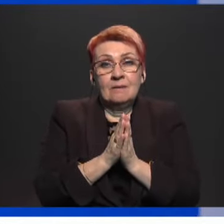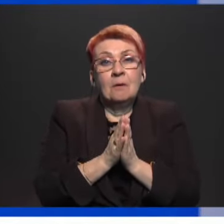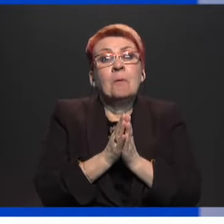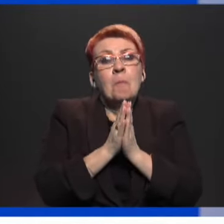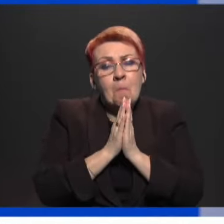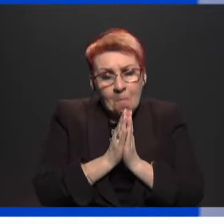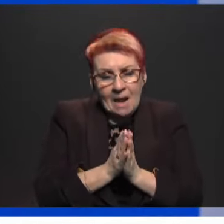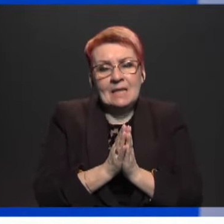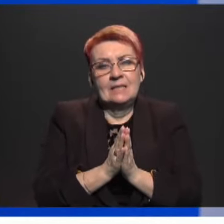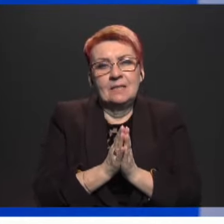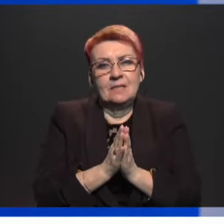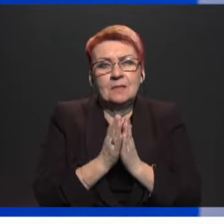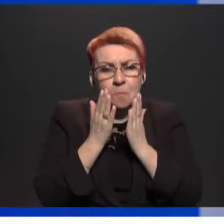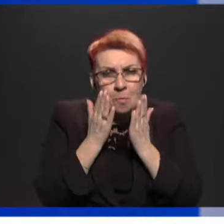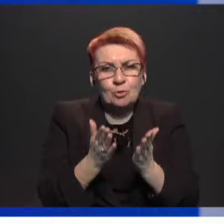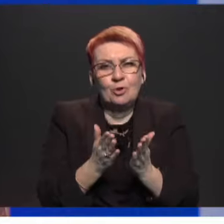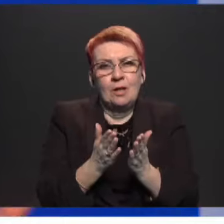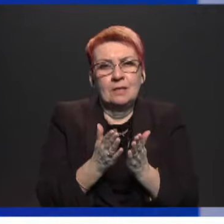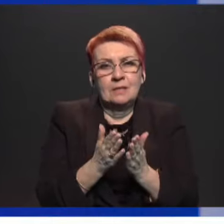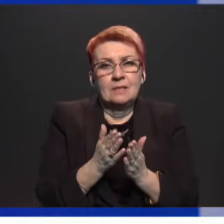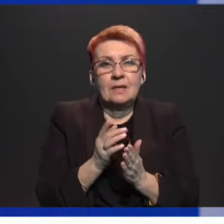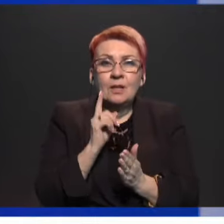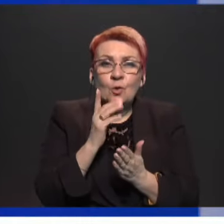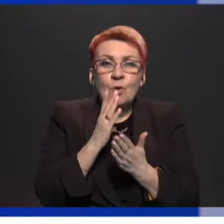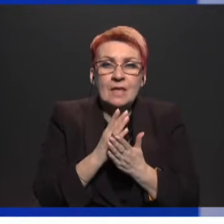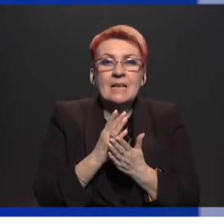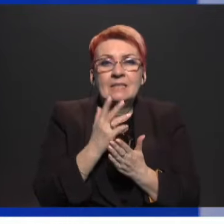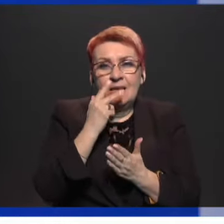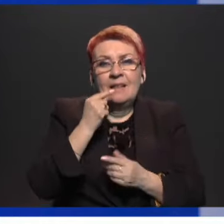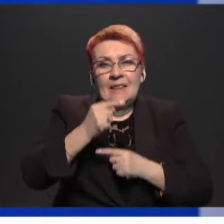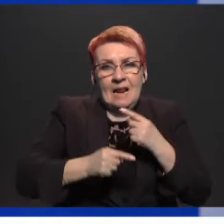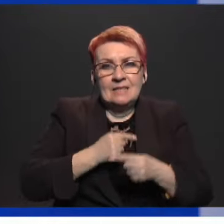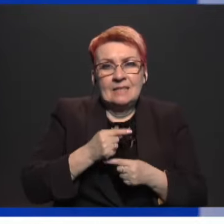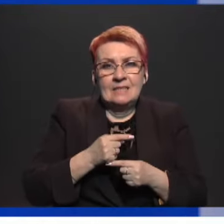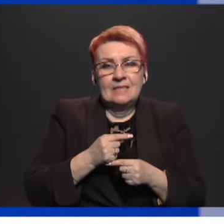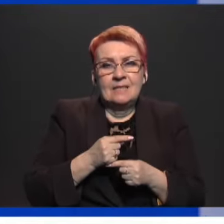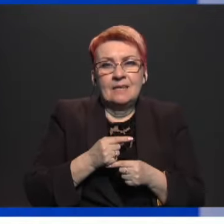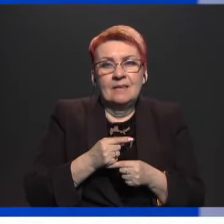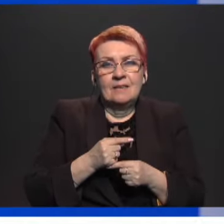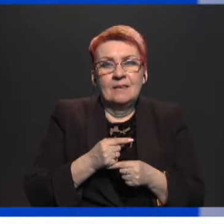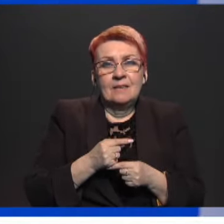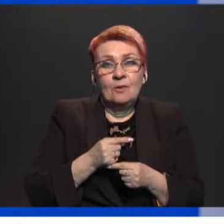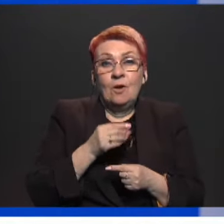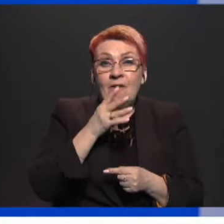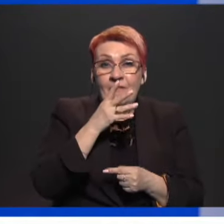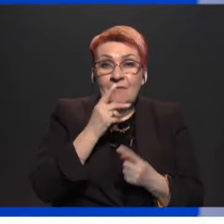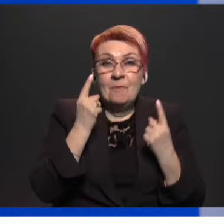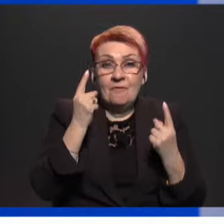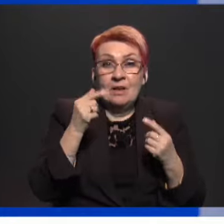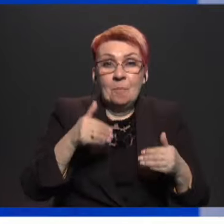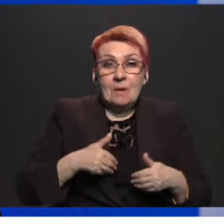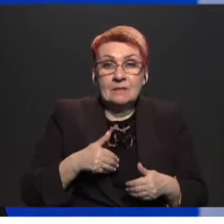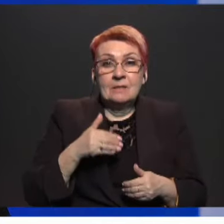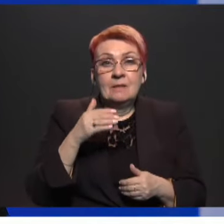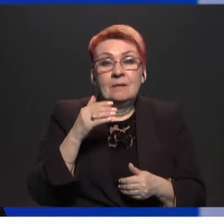конечно же, он лучше молится. Но, тем не менее, есть традиция определенная, которая говорит о том, что во время Великого поста акафисты